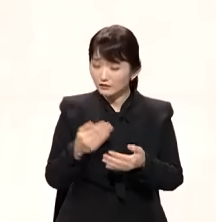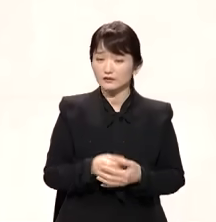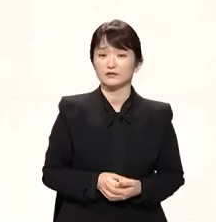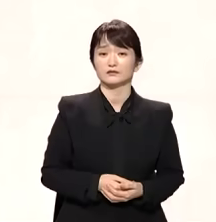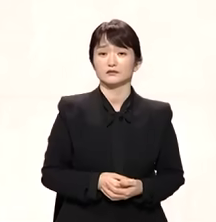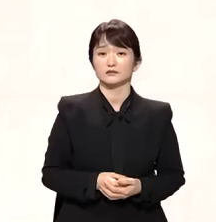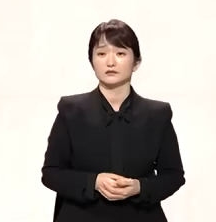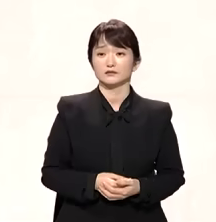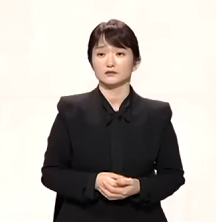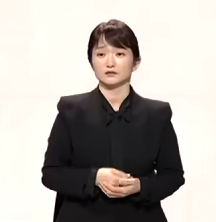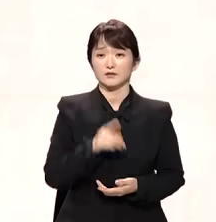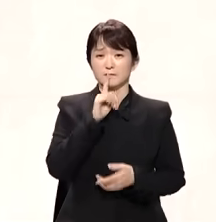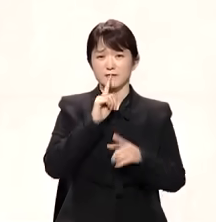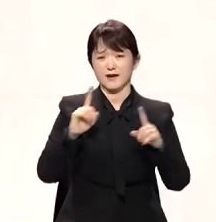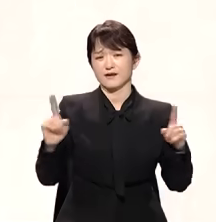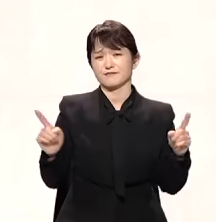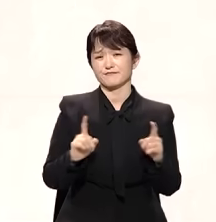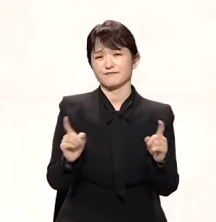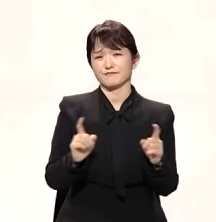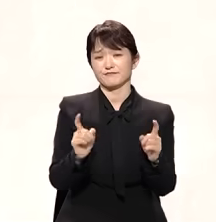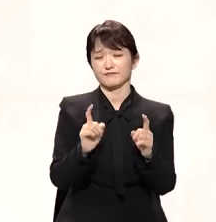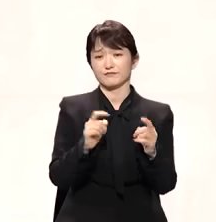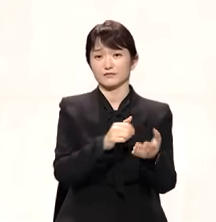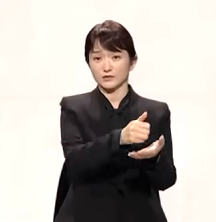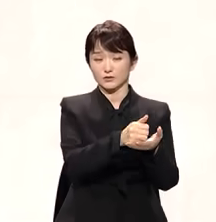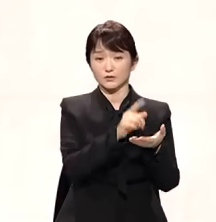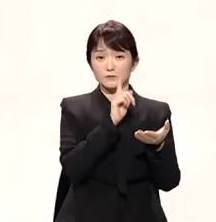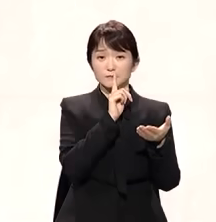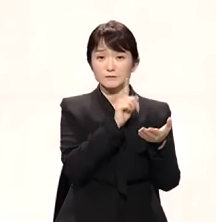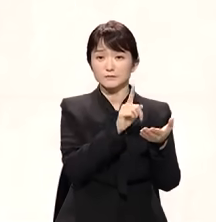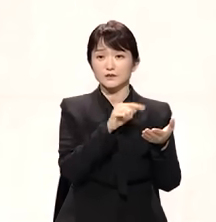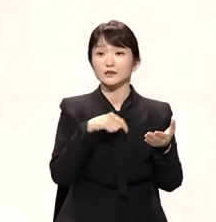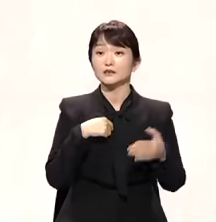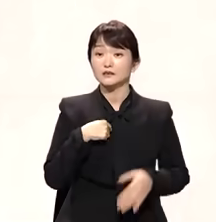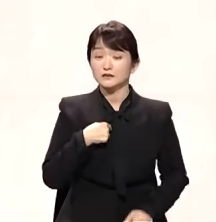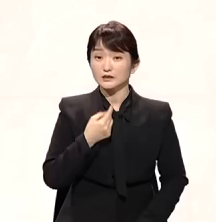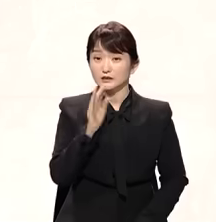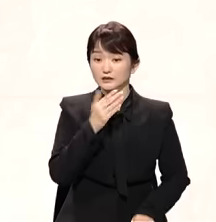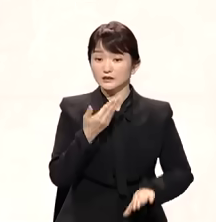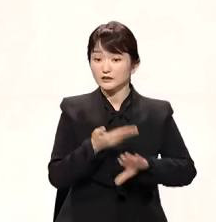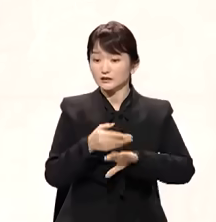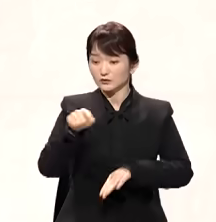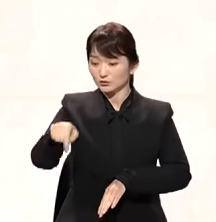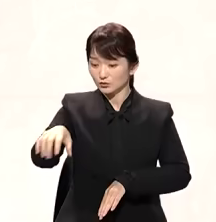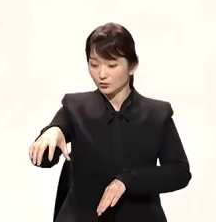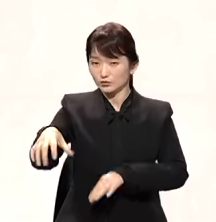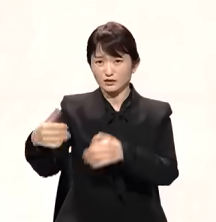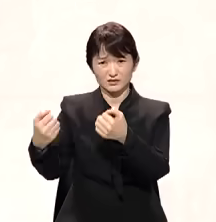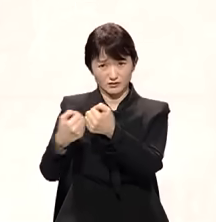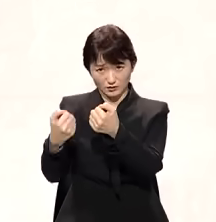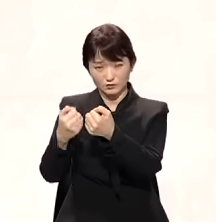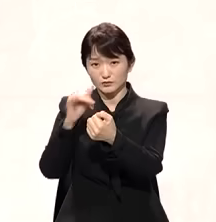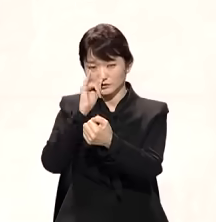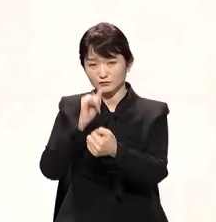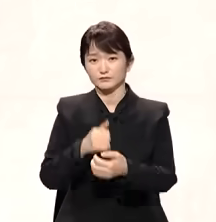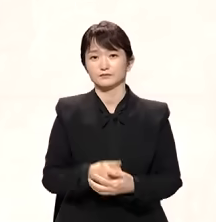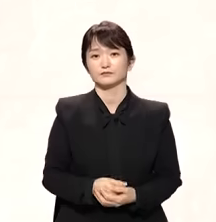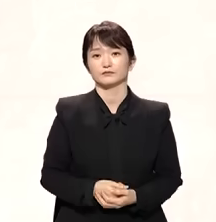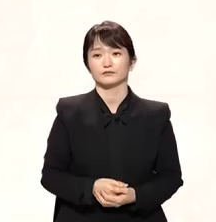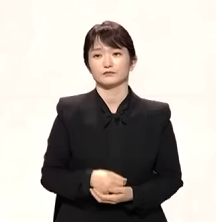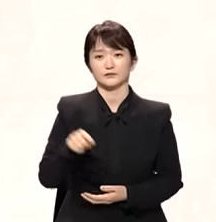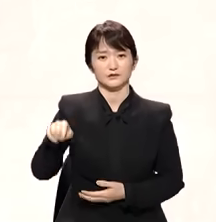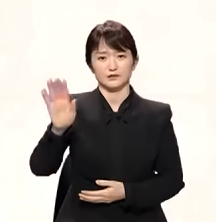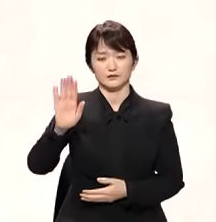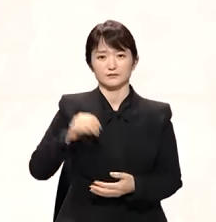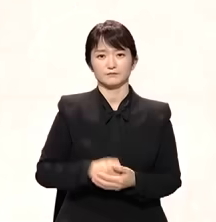음식값 두고 말다툼이 벌어졌는데 뭐 손님 주장에 따르면 자기들이 아니라 다른 테이블에서 싸움 벌어졌다 뭐 이런 얘기를 했는데 그건